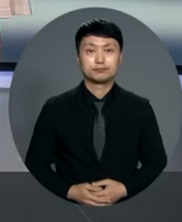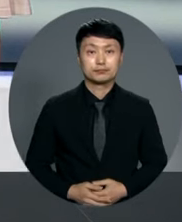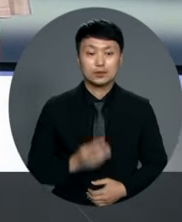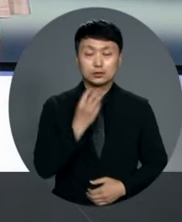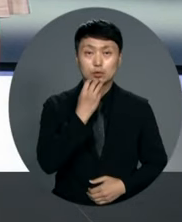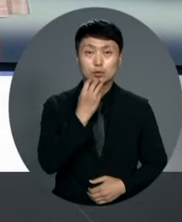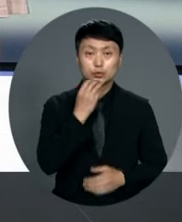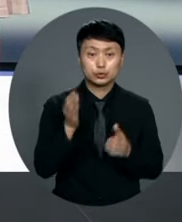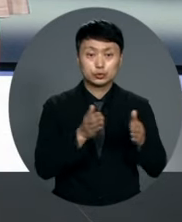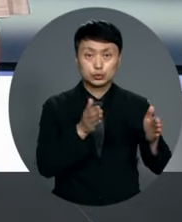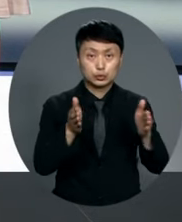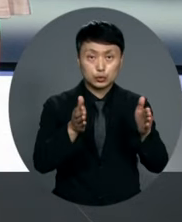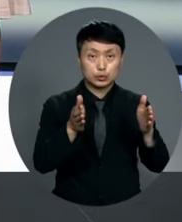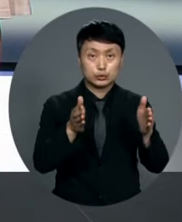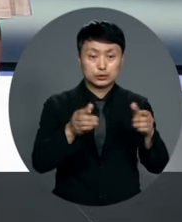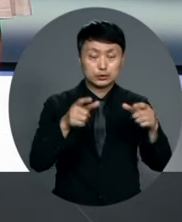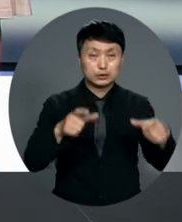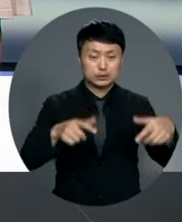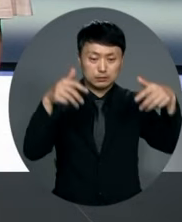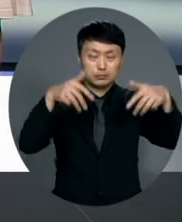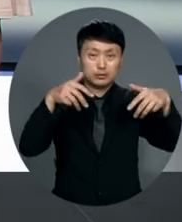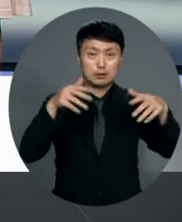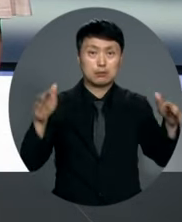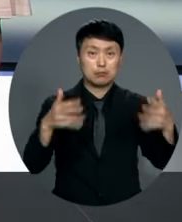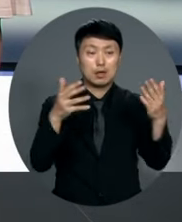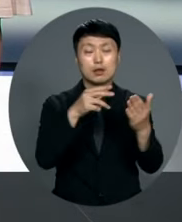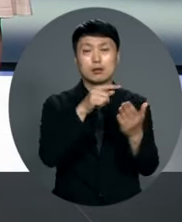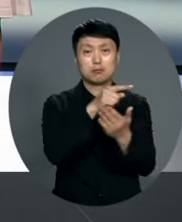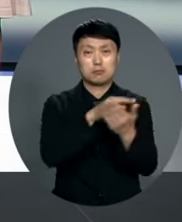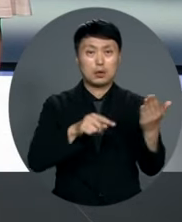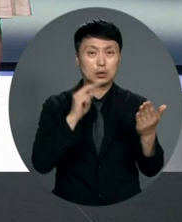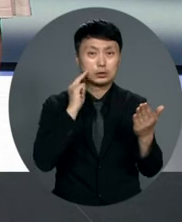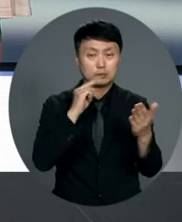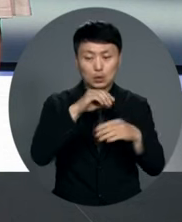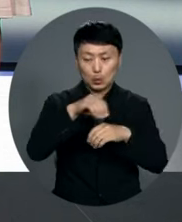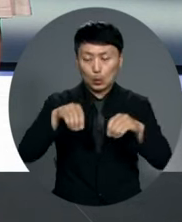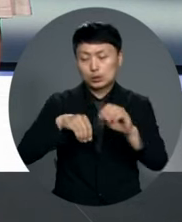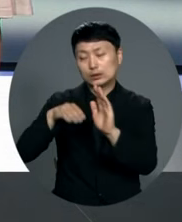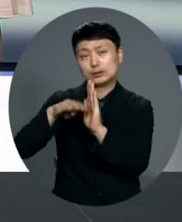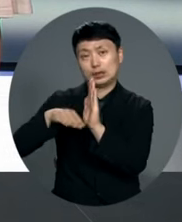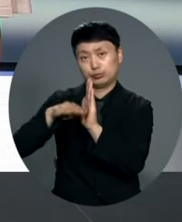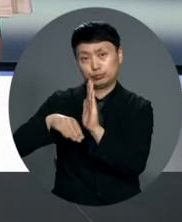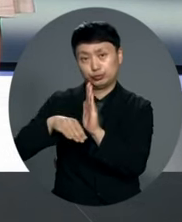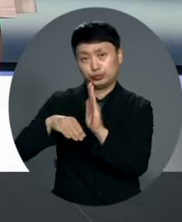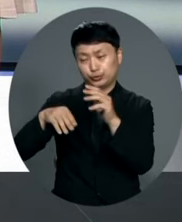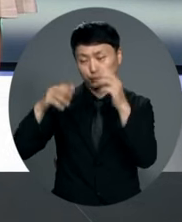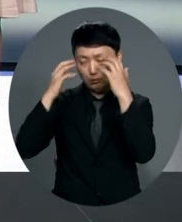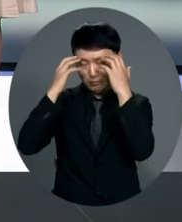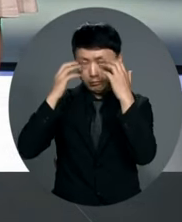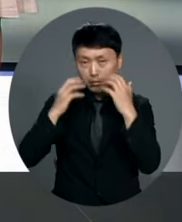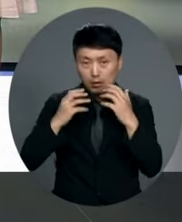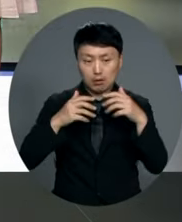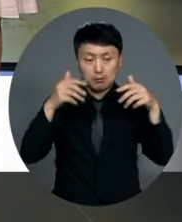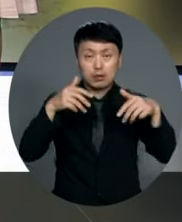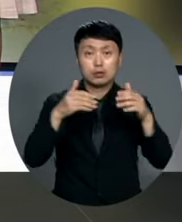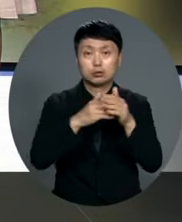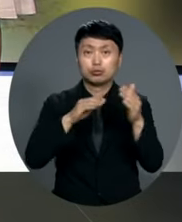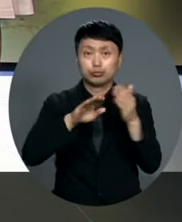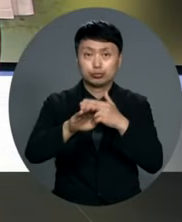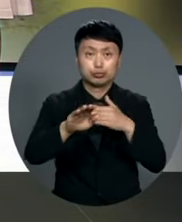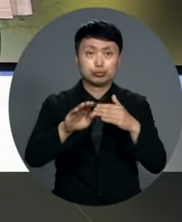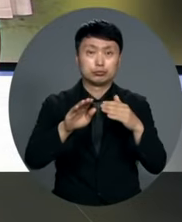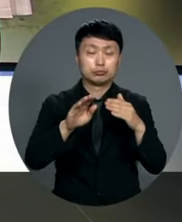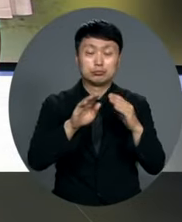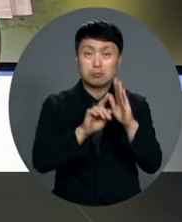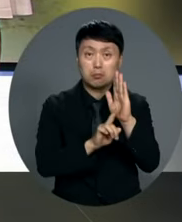수도권을 비롯한 중부 지역은 비와 강풍 피해가 속출한 반면 남부 지역에는 폭염이 이어지고 있습니다. 비가 온 뒤 높아진 습도에